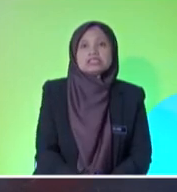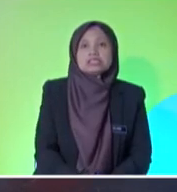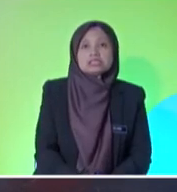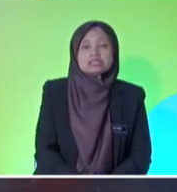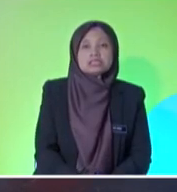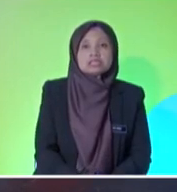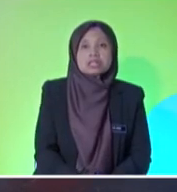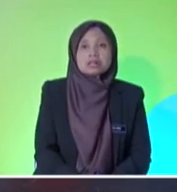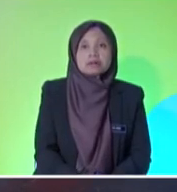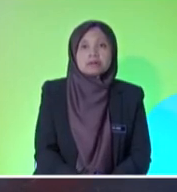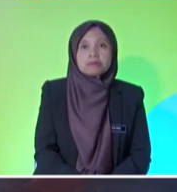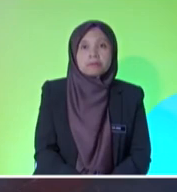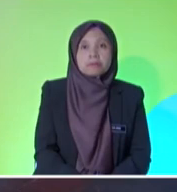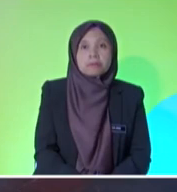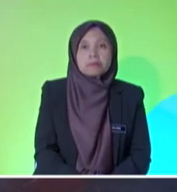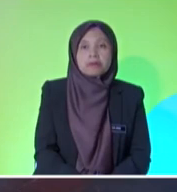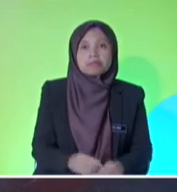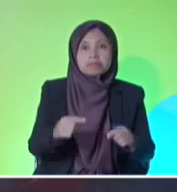lebih kurang